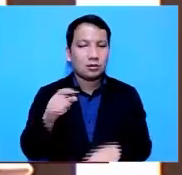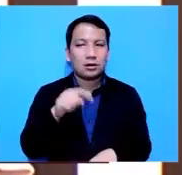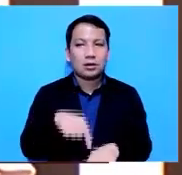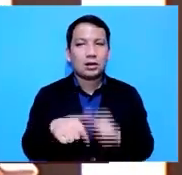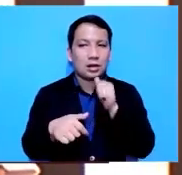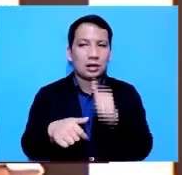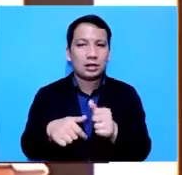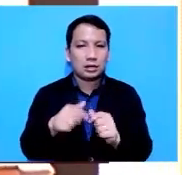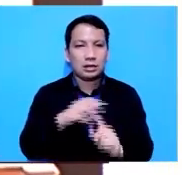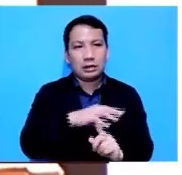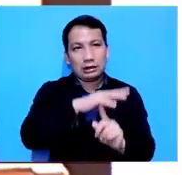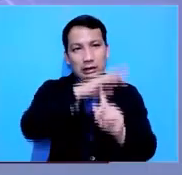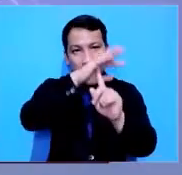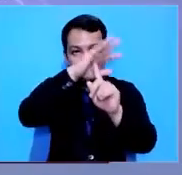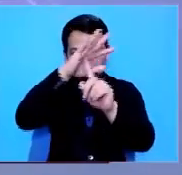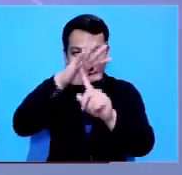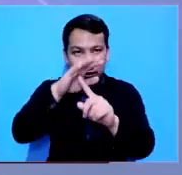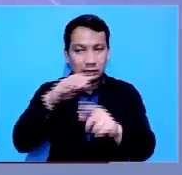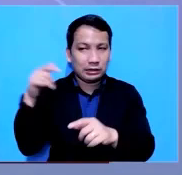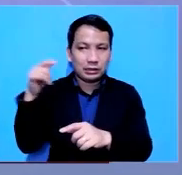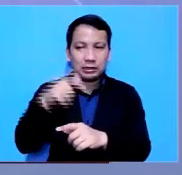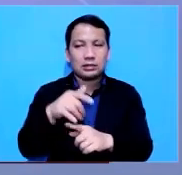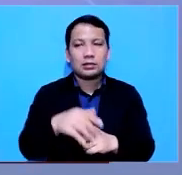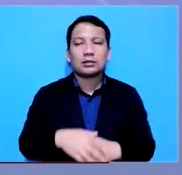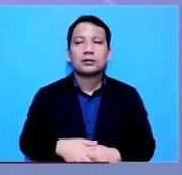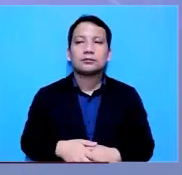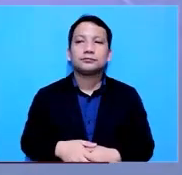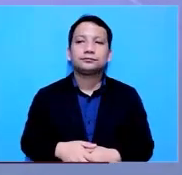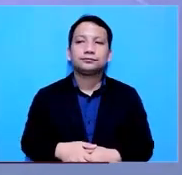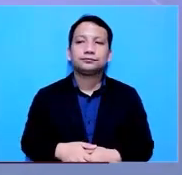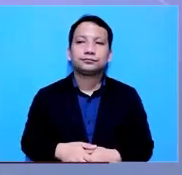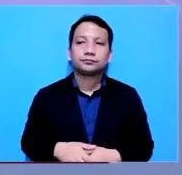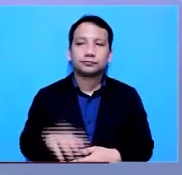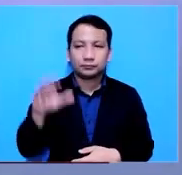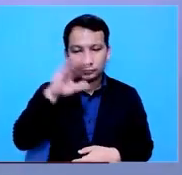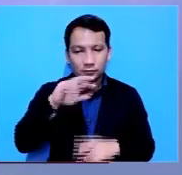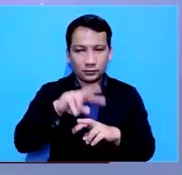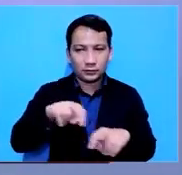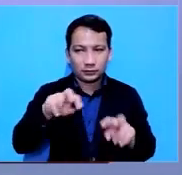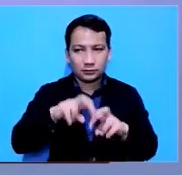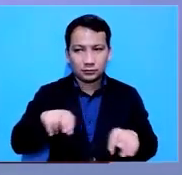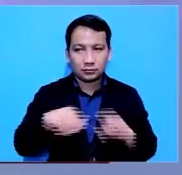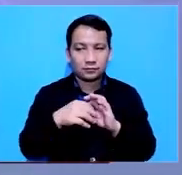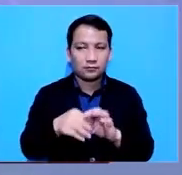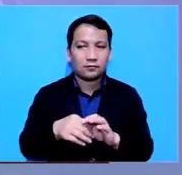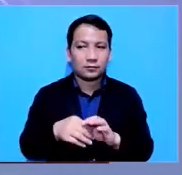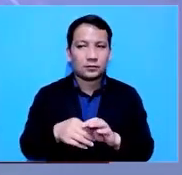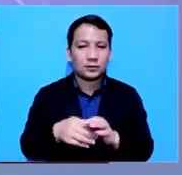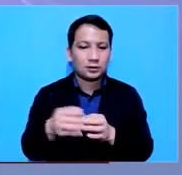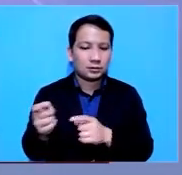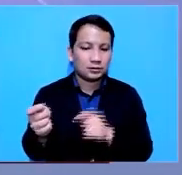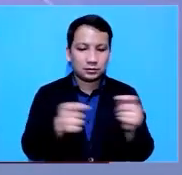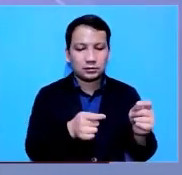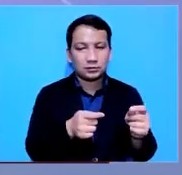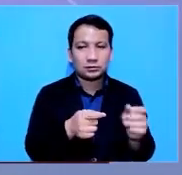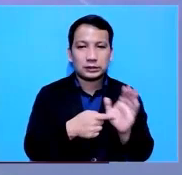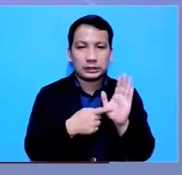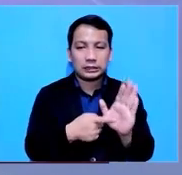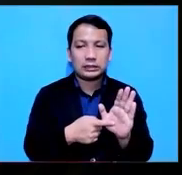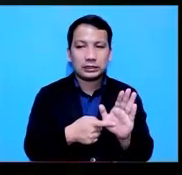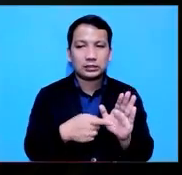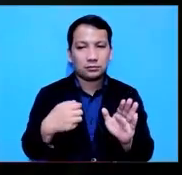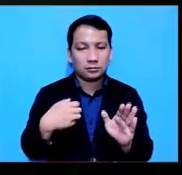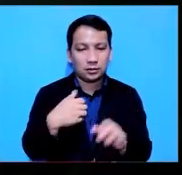lang eh. Kaya doon sila dumaan. May search warrant na rin para sa chopper at ipalilipat na ang kustodiya nito sa mga